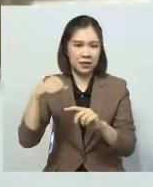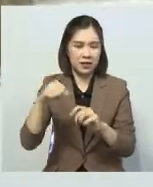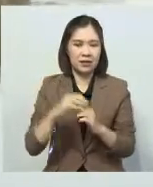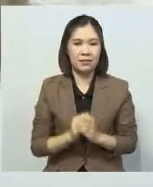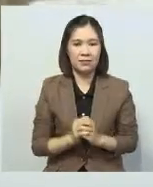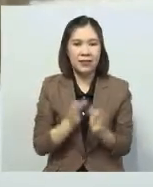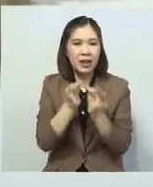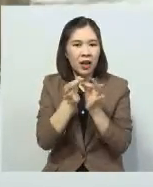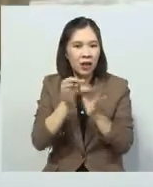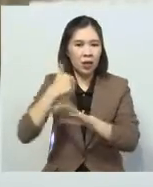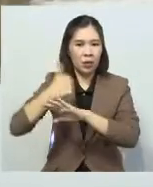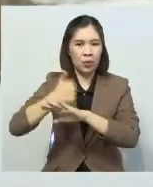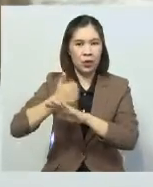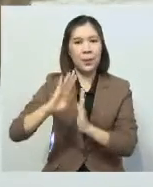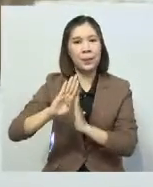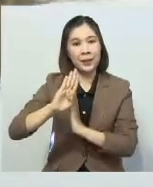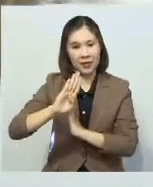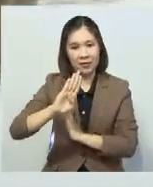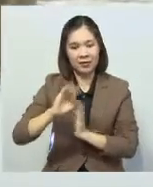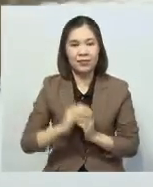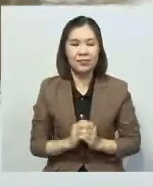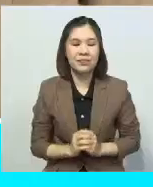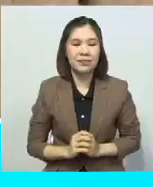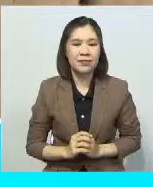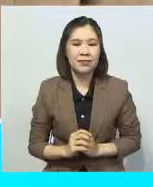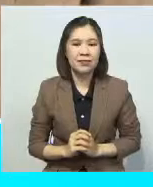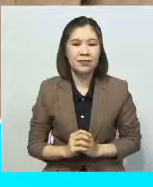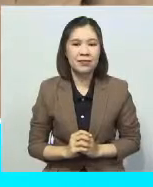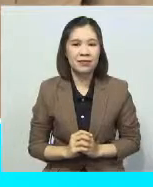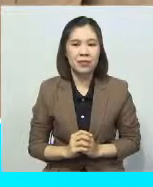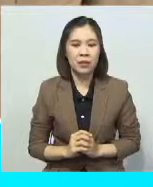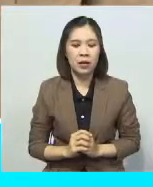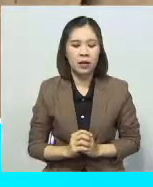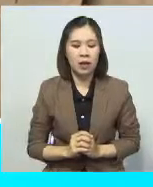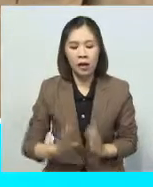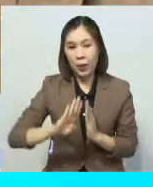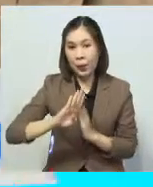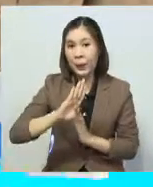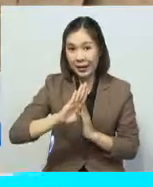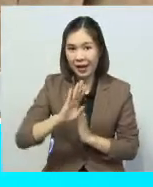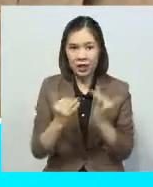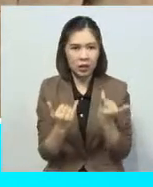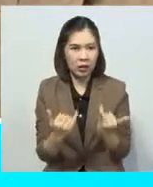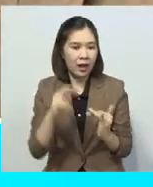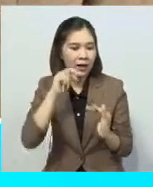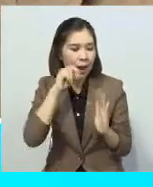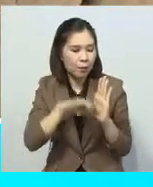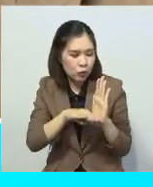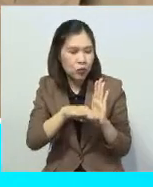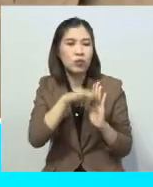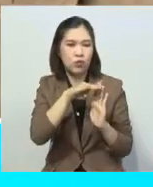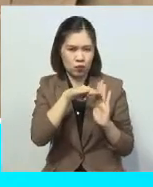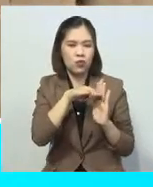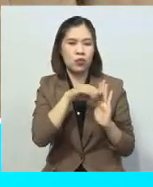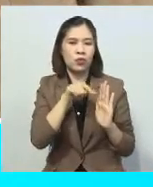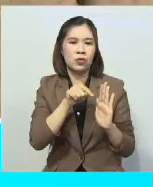การชี้แจงเพิ่มเติมจากผู้ว่าราชการจังหวัดบึงการค่ะ บึงการยังถือว่ามีน้ำอยู่ในระดับที่สูงมากนะครับถ้าเ